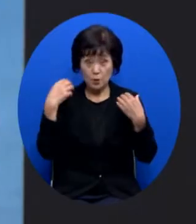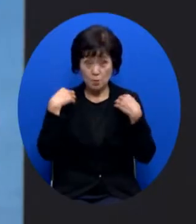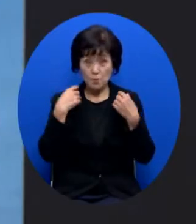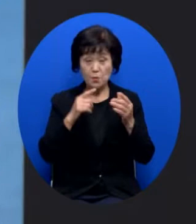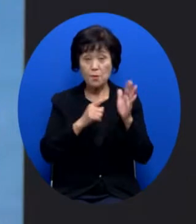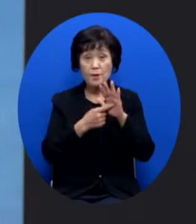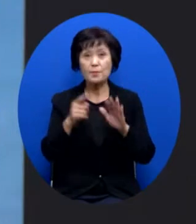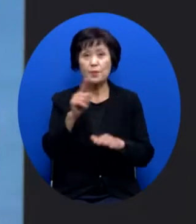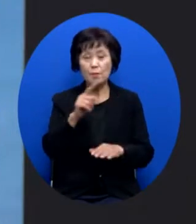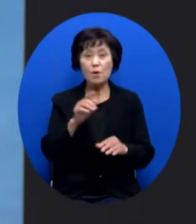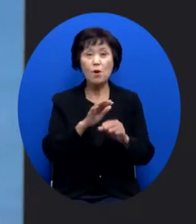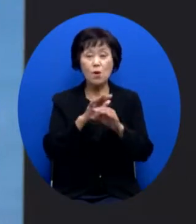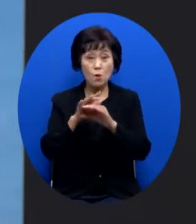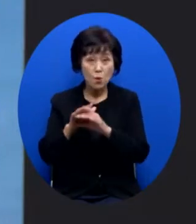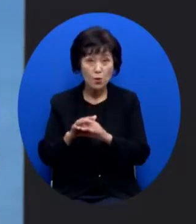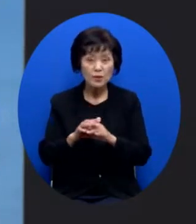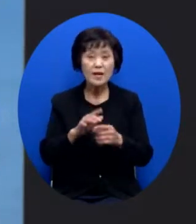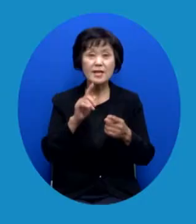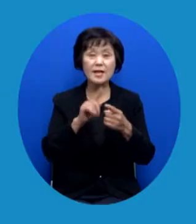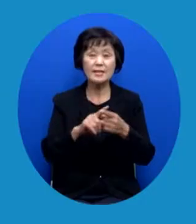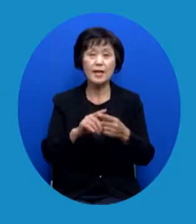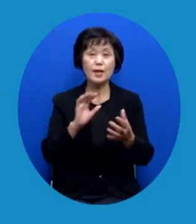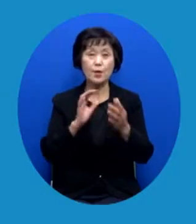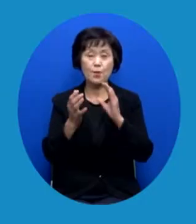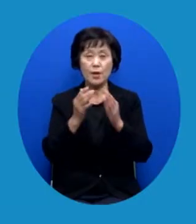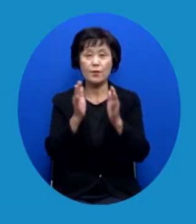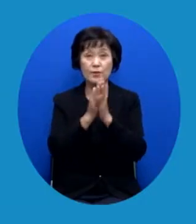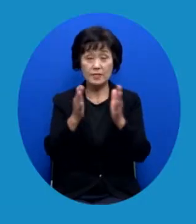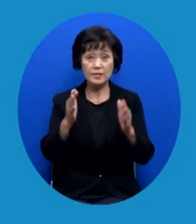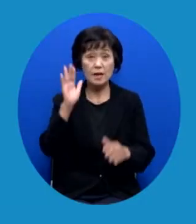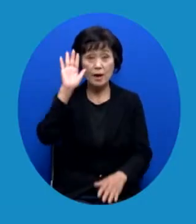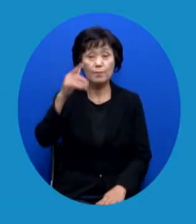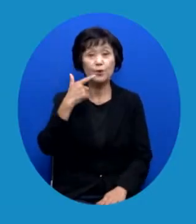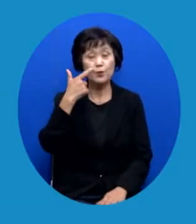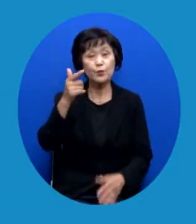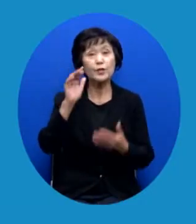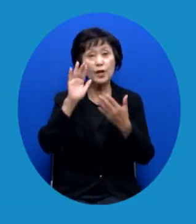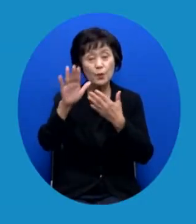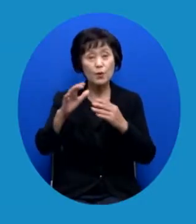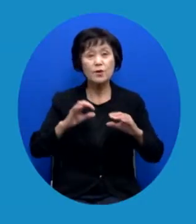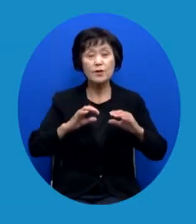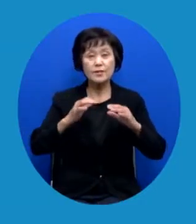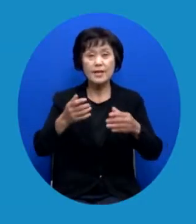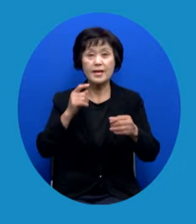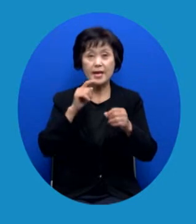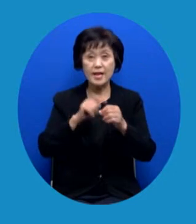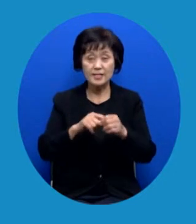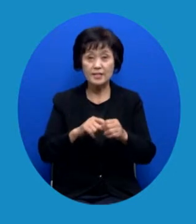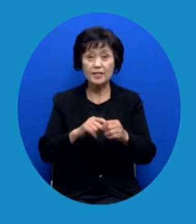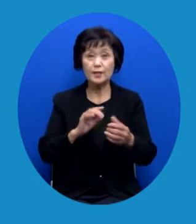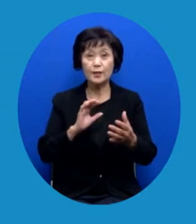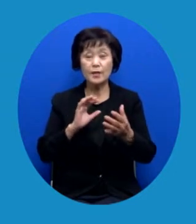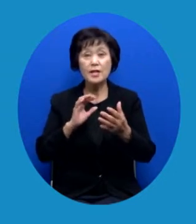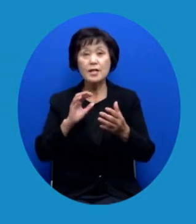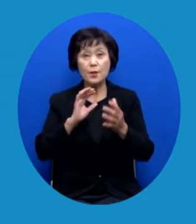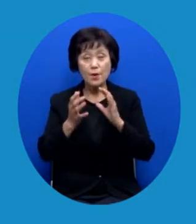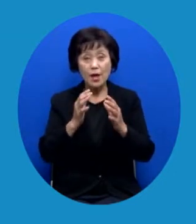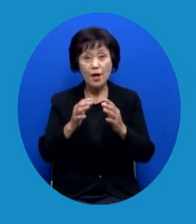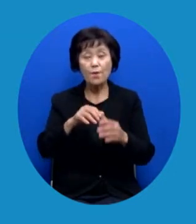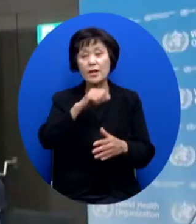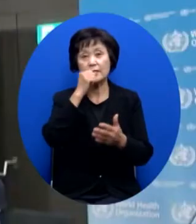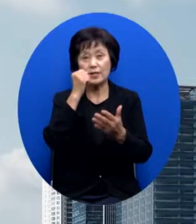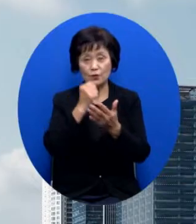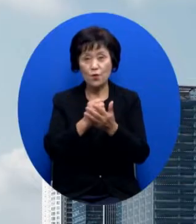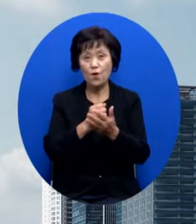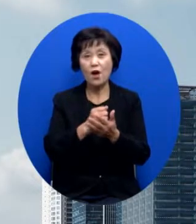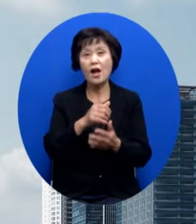코로나 대응체계 전환 논의를 시작했다며 앞으로 6개월 뒤에 세계적인 교역 정상화가 이뤄질 것으로 보인다고 전했습니다.